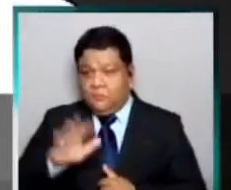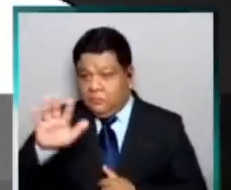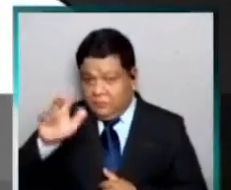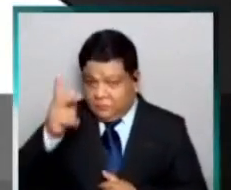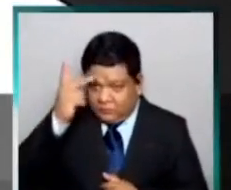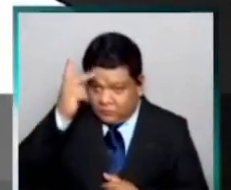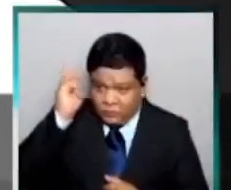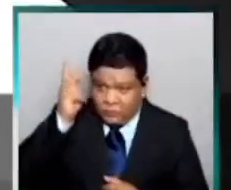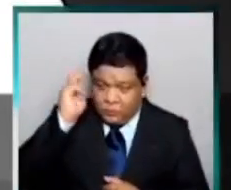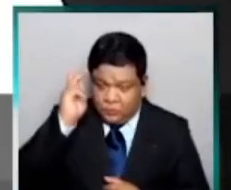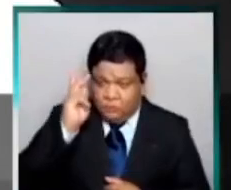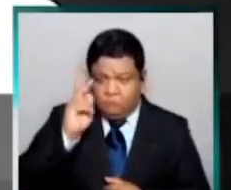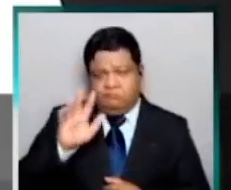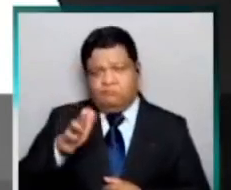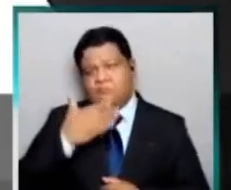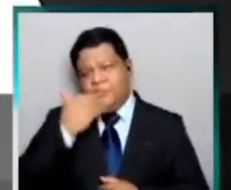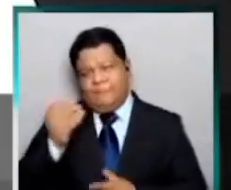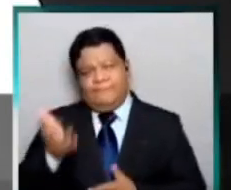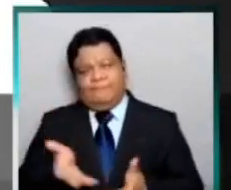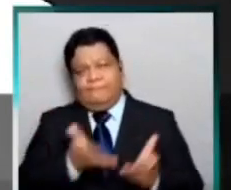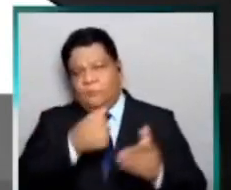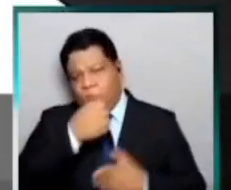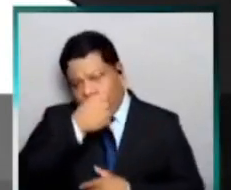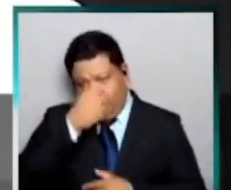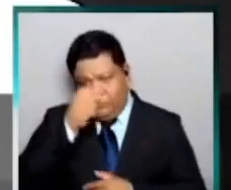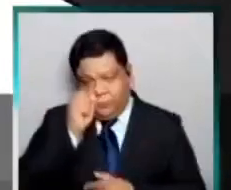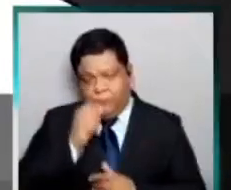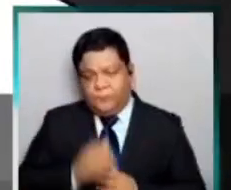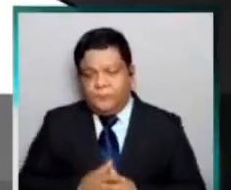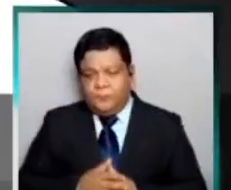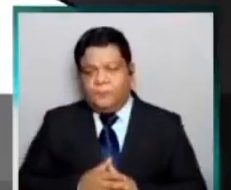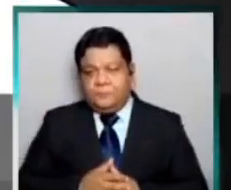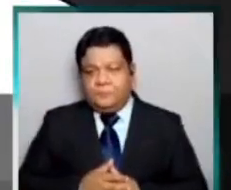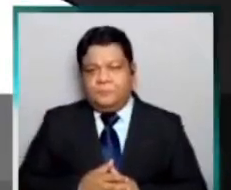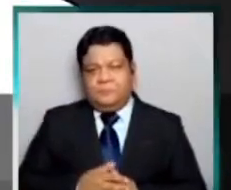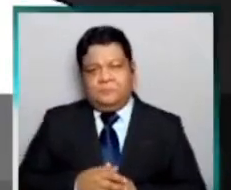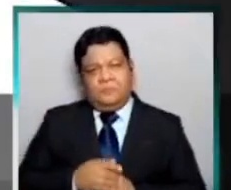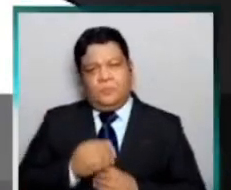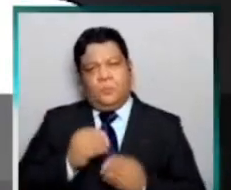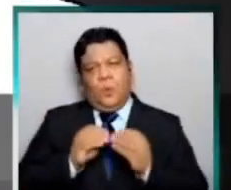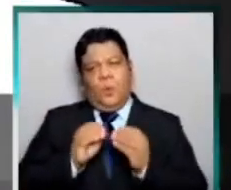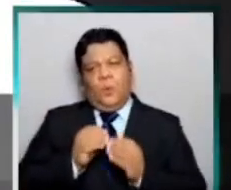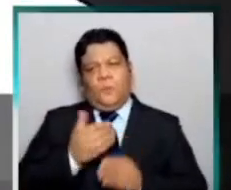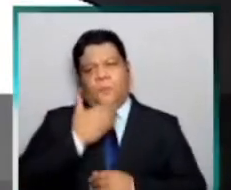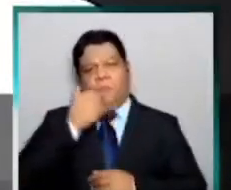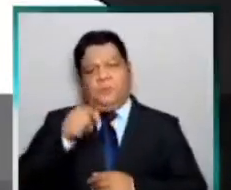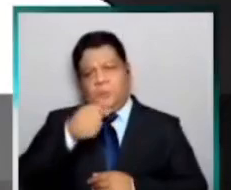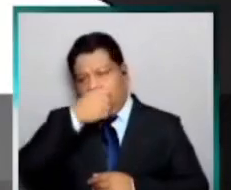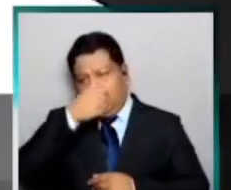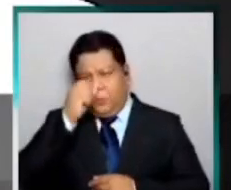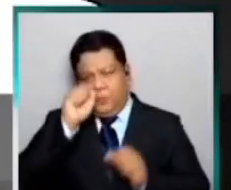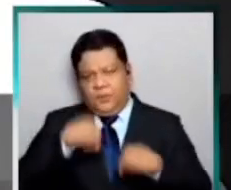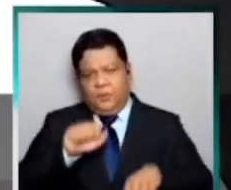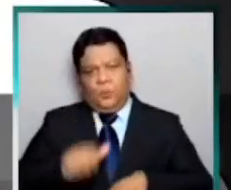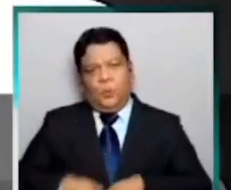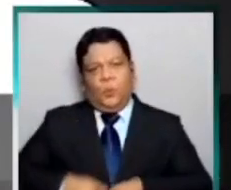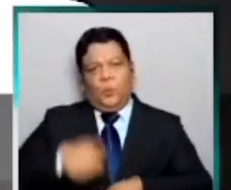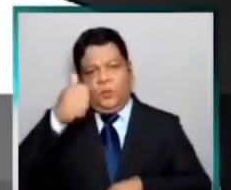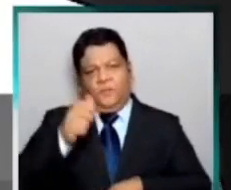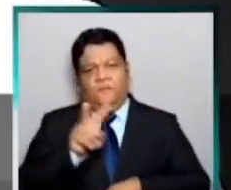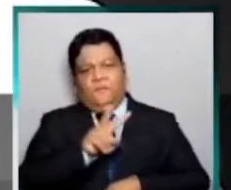magparaya ka na kay Senator Soto. Mas maganda ang tsansa na manalo ni Senator Soto laban